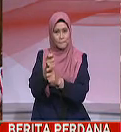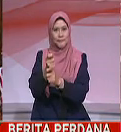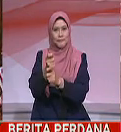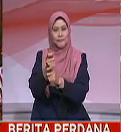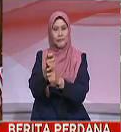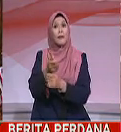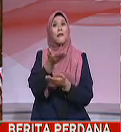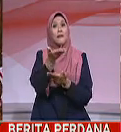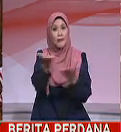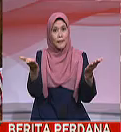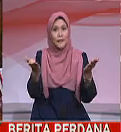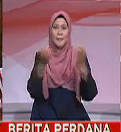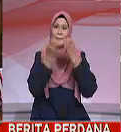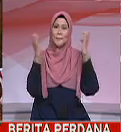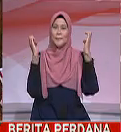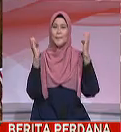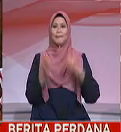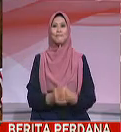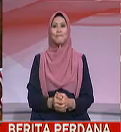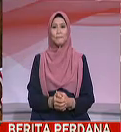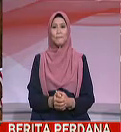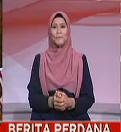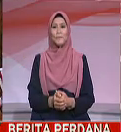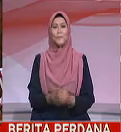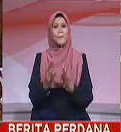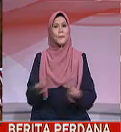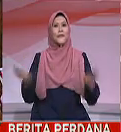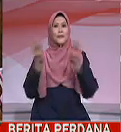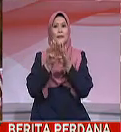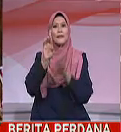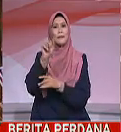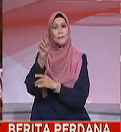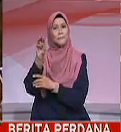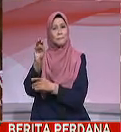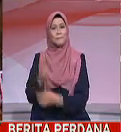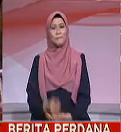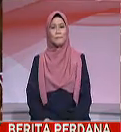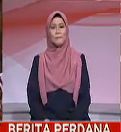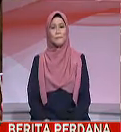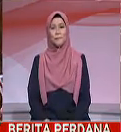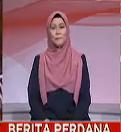ditetapkan. Anda hebat. Vimala Kasturi Verasami, Berita RTM.